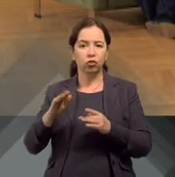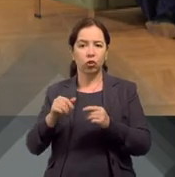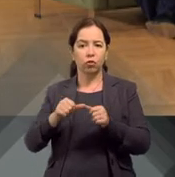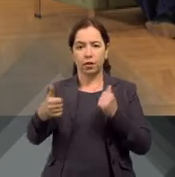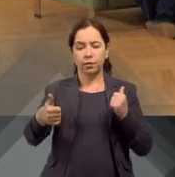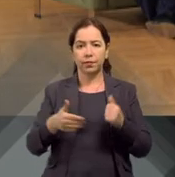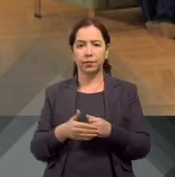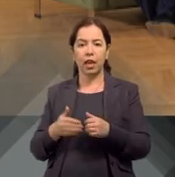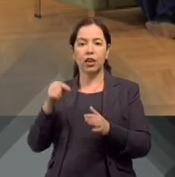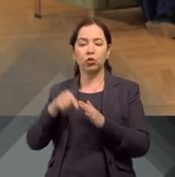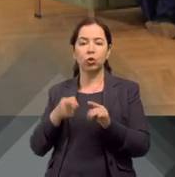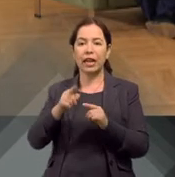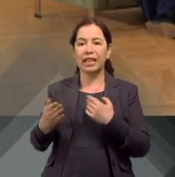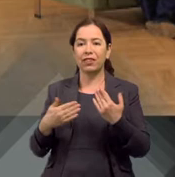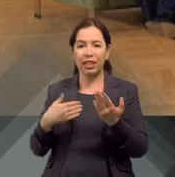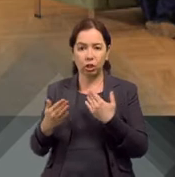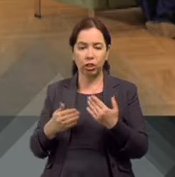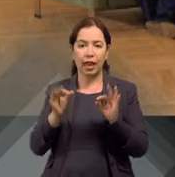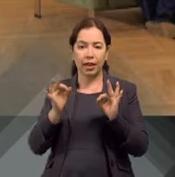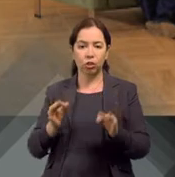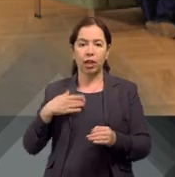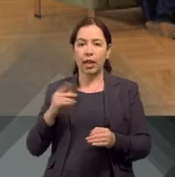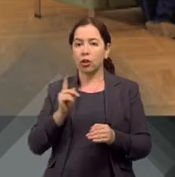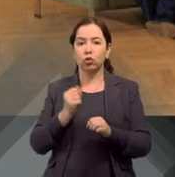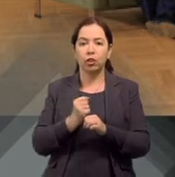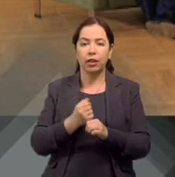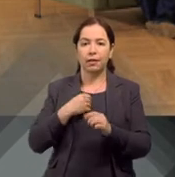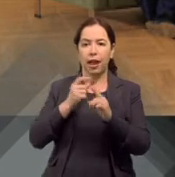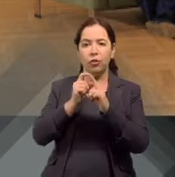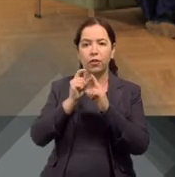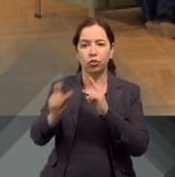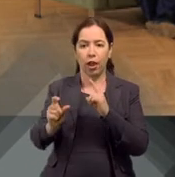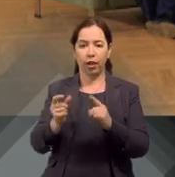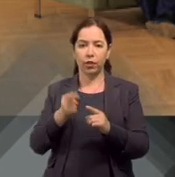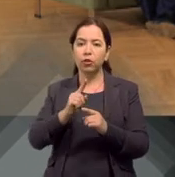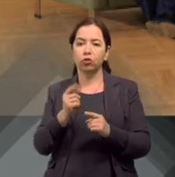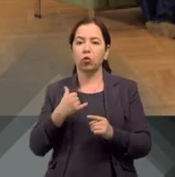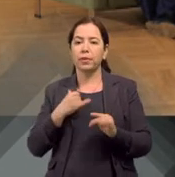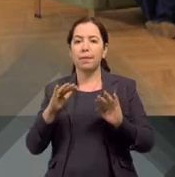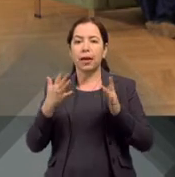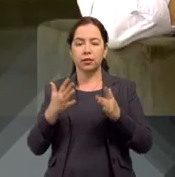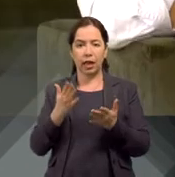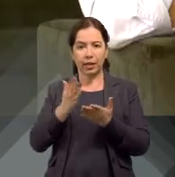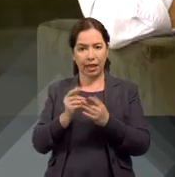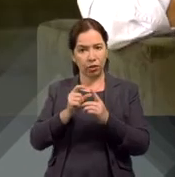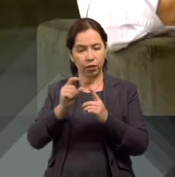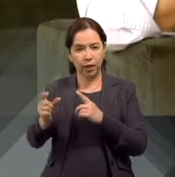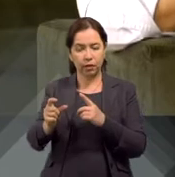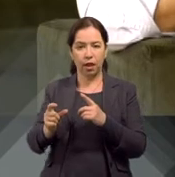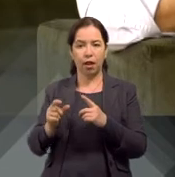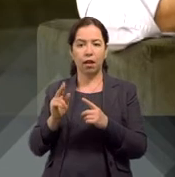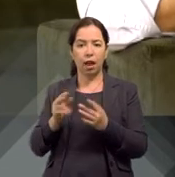внутри этого отношения, конечно, я что-то делаю, я что-то отвечаю на то, что со мной происходит. Есть ответ